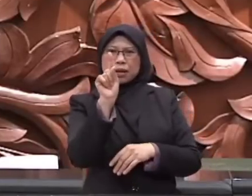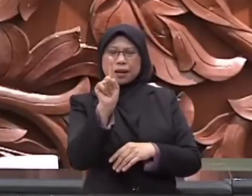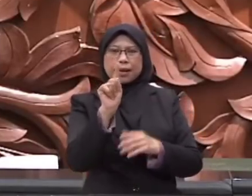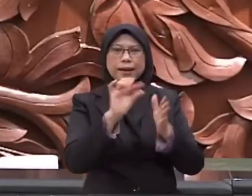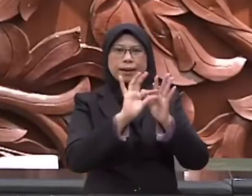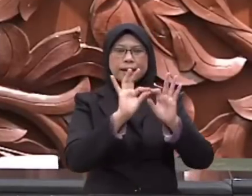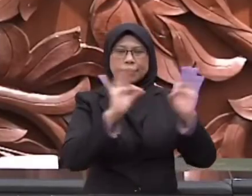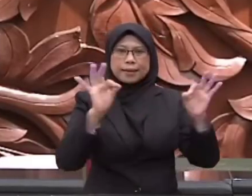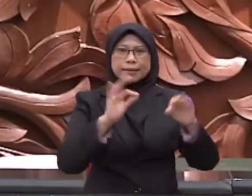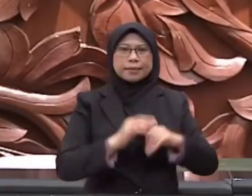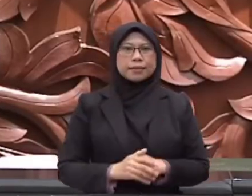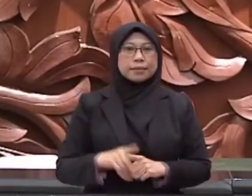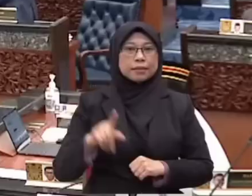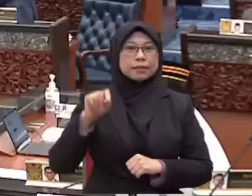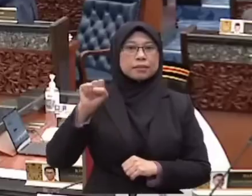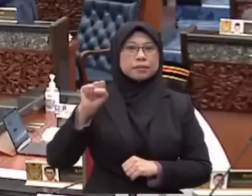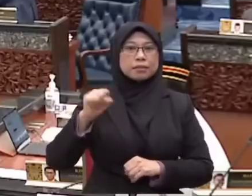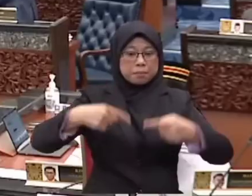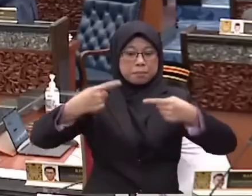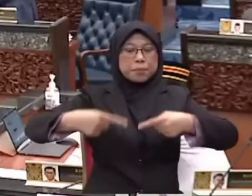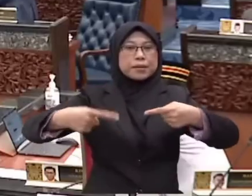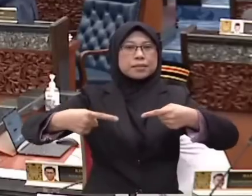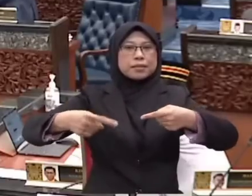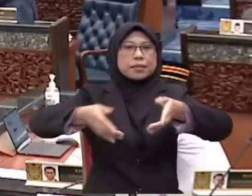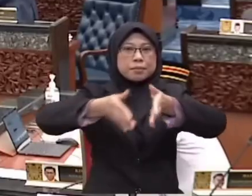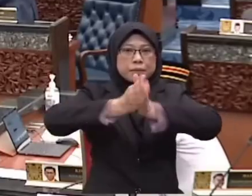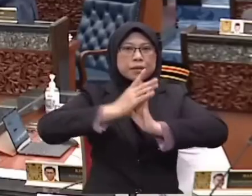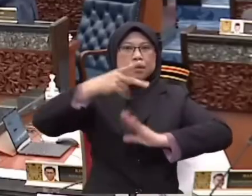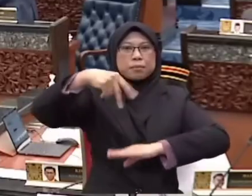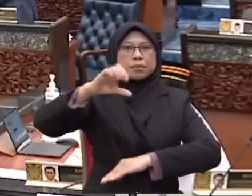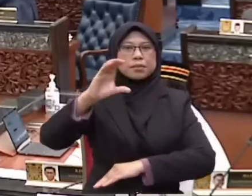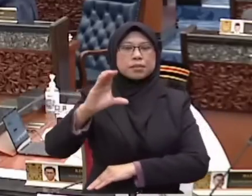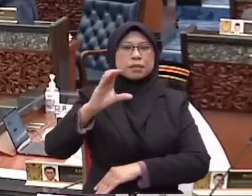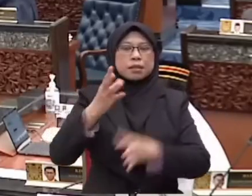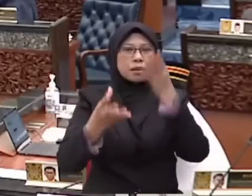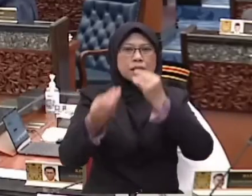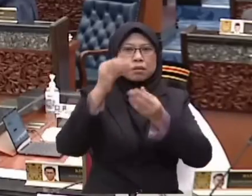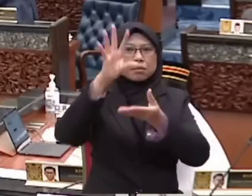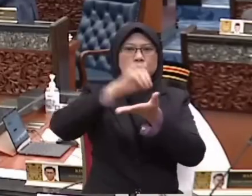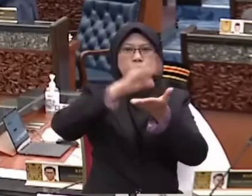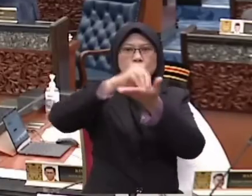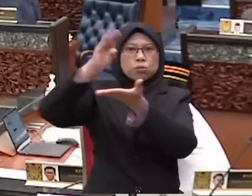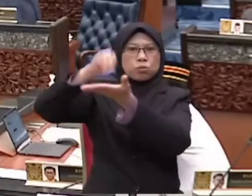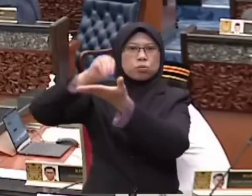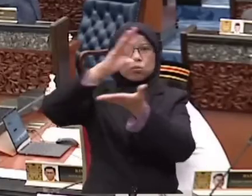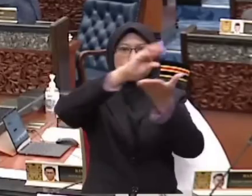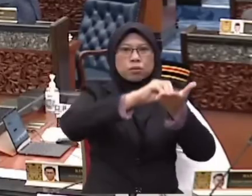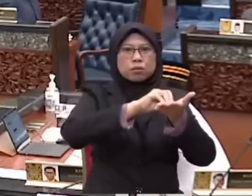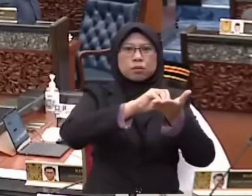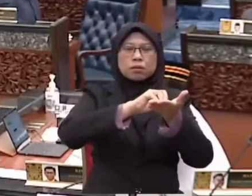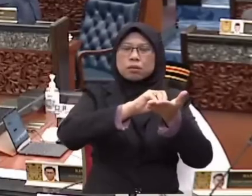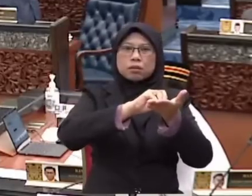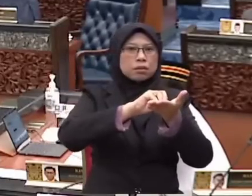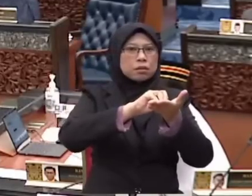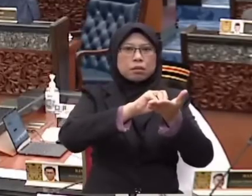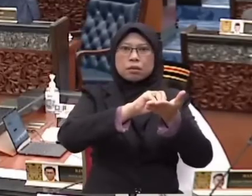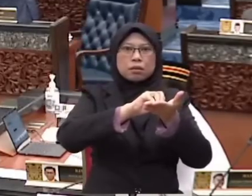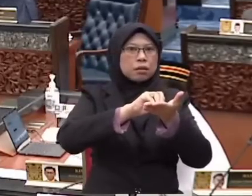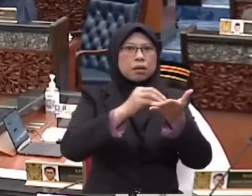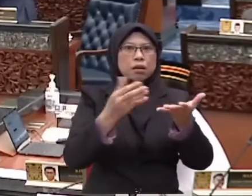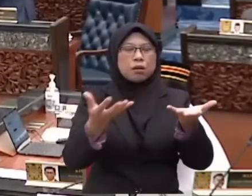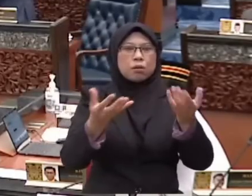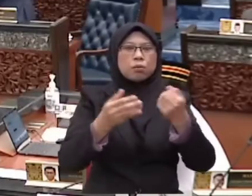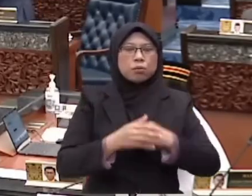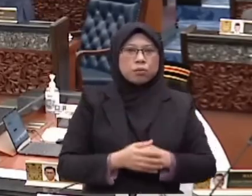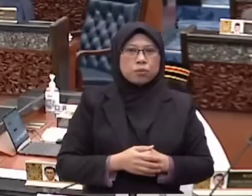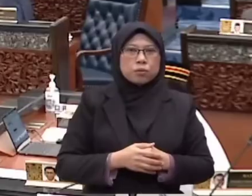Sri kata, perbahasan ini dia minta PAC akan pick up keterangan dalam perbahasan. Mampu bro, saya Tan Sri. Saya nak panggil no. PAC.